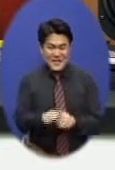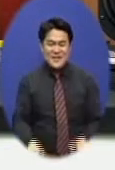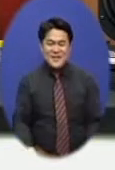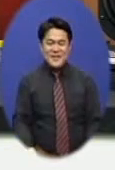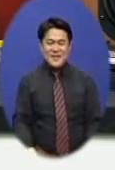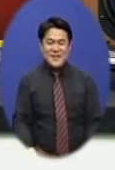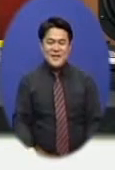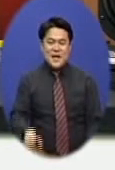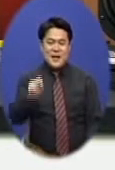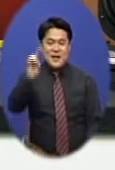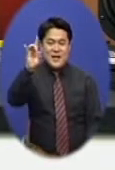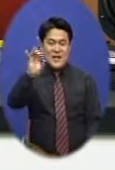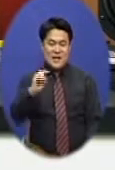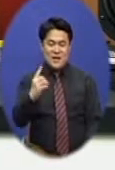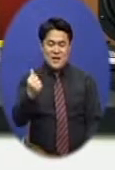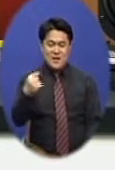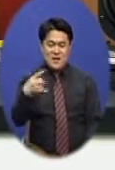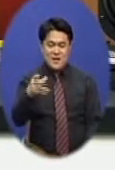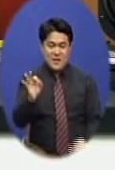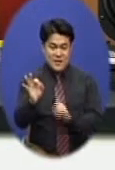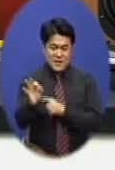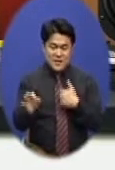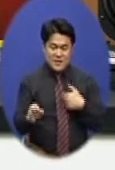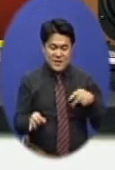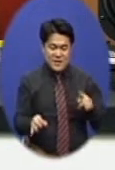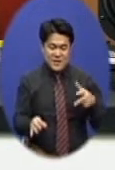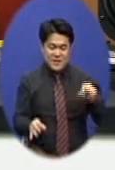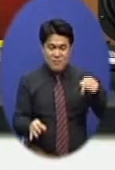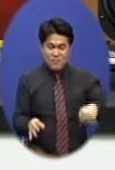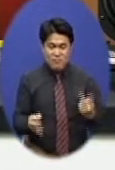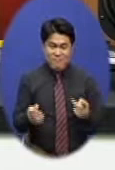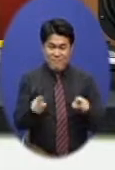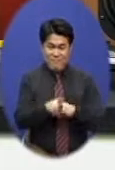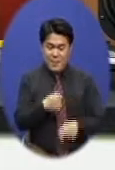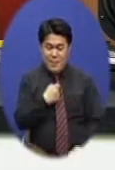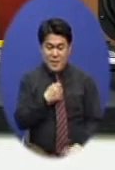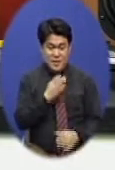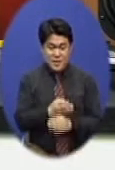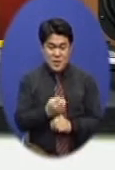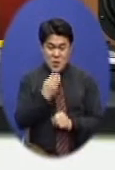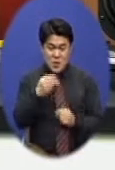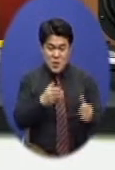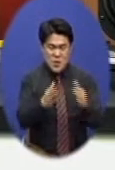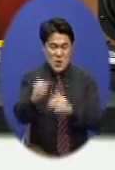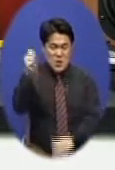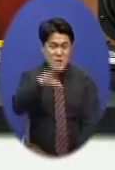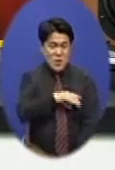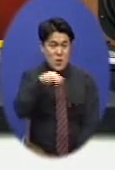또 만원안장 원희령 씨와 그리고 서정우가 인사드리고 있습니다. 네. 경기도 광명시로 한번 달려가 볼까요?